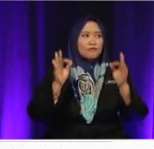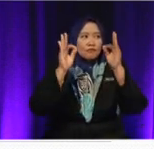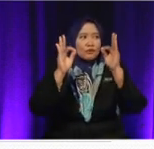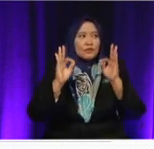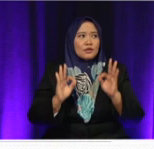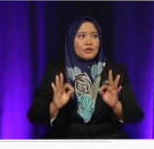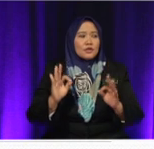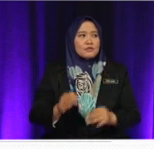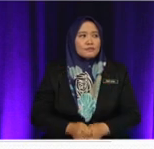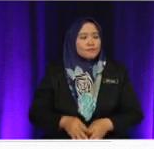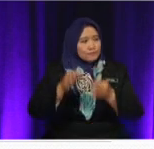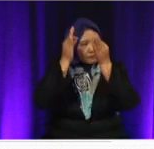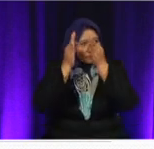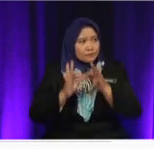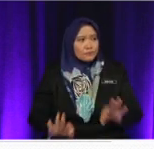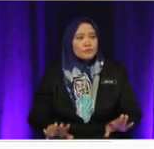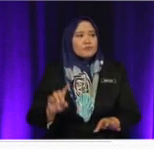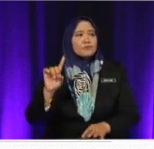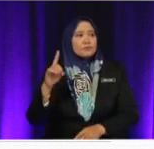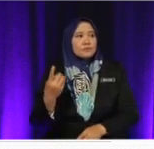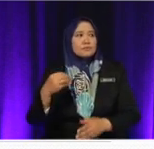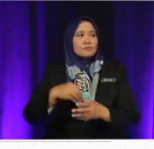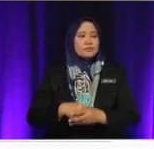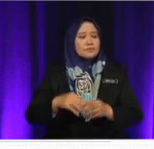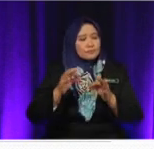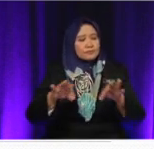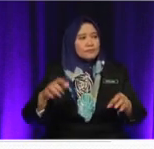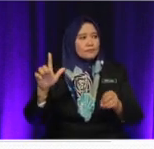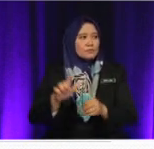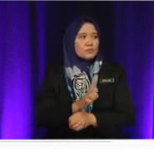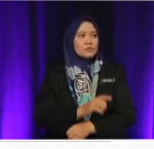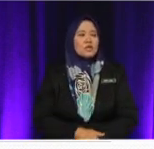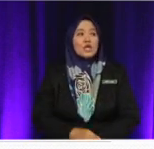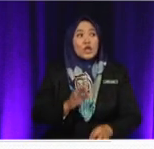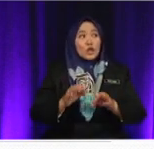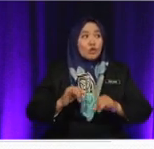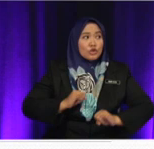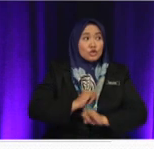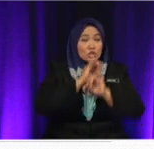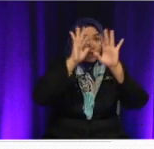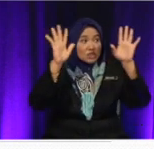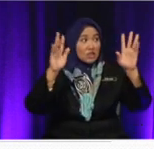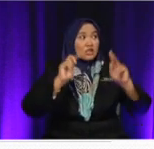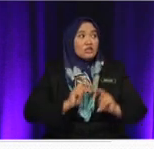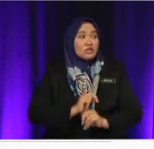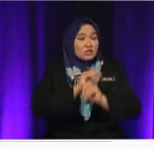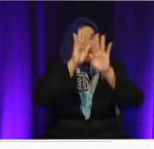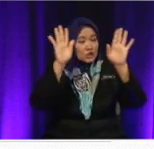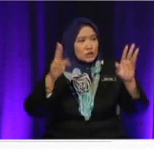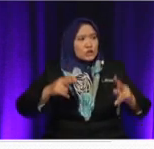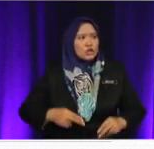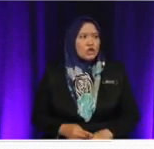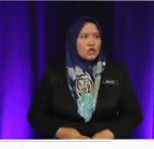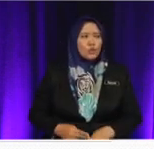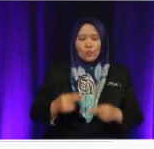yang membentuk kata tugas, jelaskan, terangkan, huraikan. Murid kena berikan fakta lengkap dan padat atau